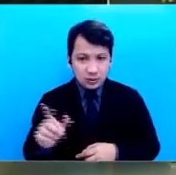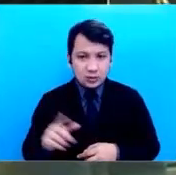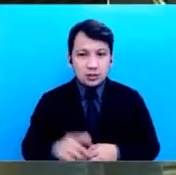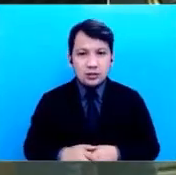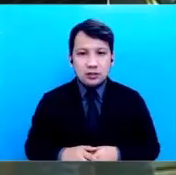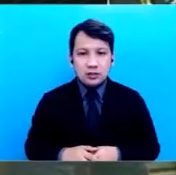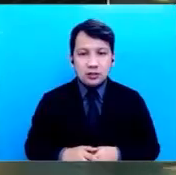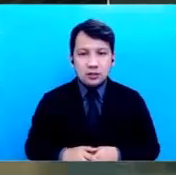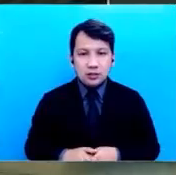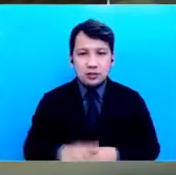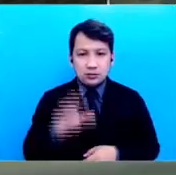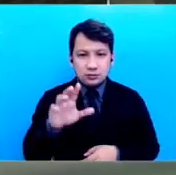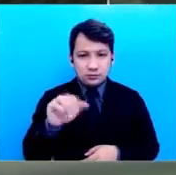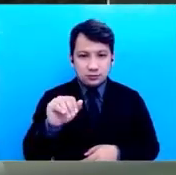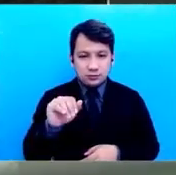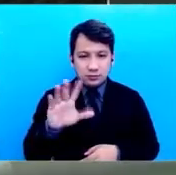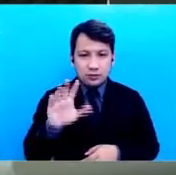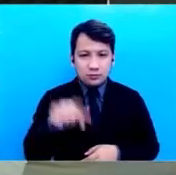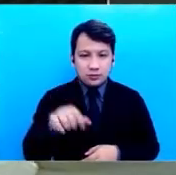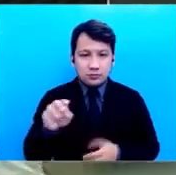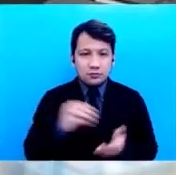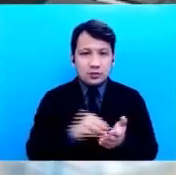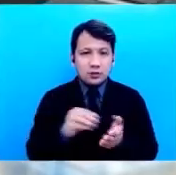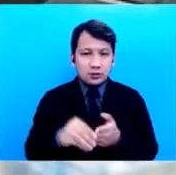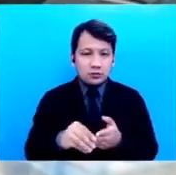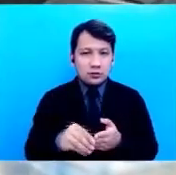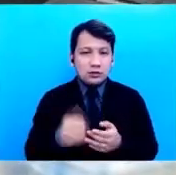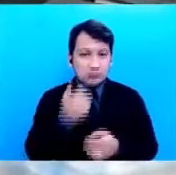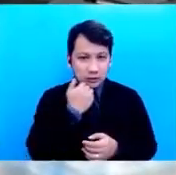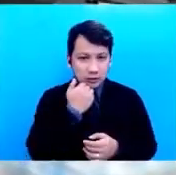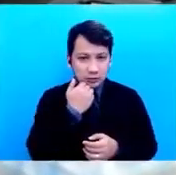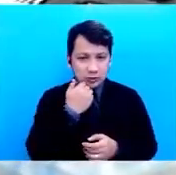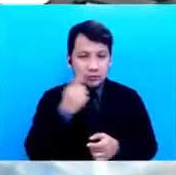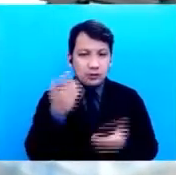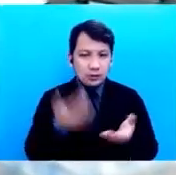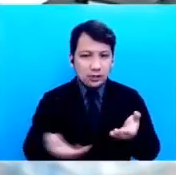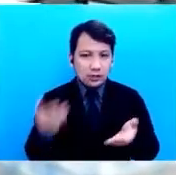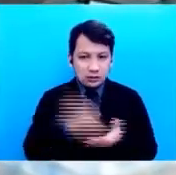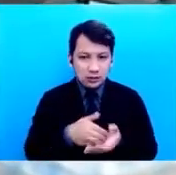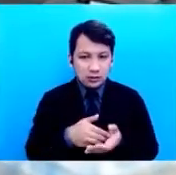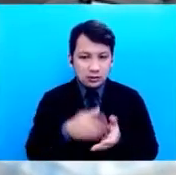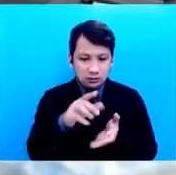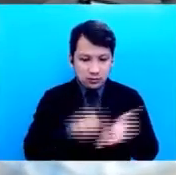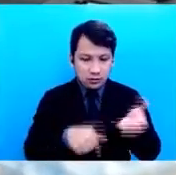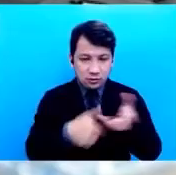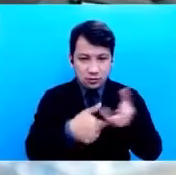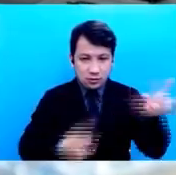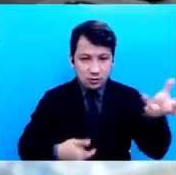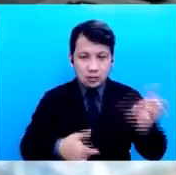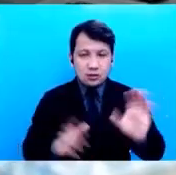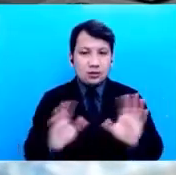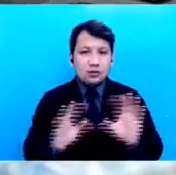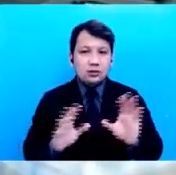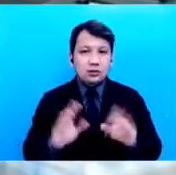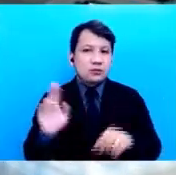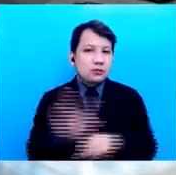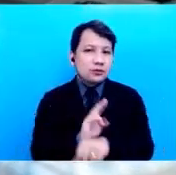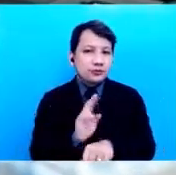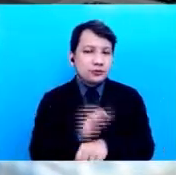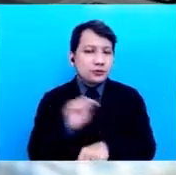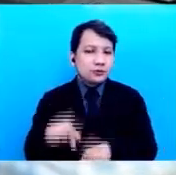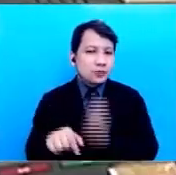balota naman ang depektibo at kailangang ulitin. Lahat daw ng mga depektibong balota, siguradong hindi na magagamit pa ng sino